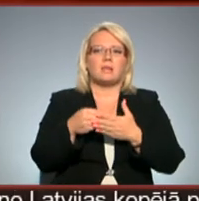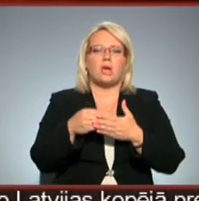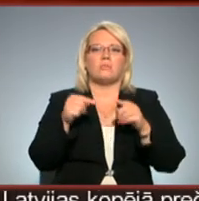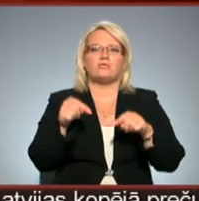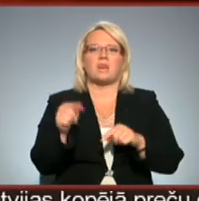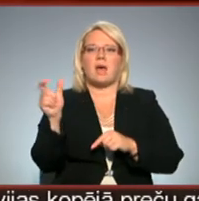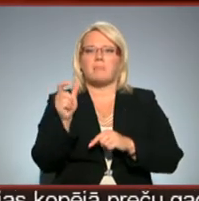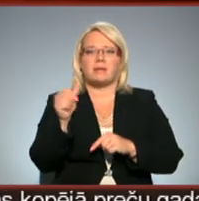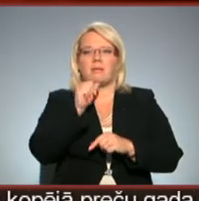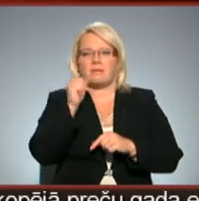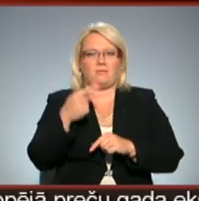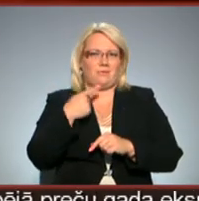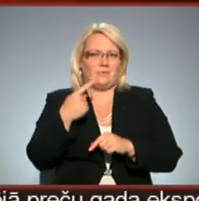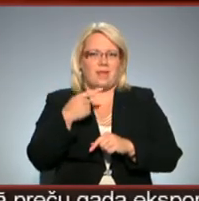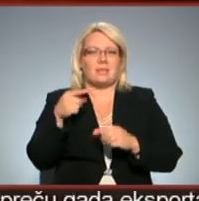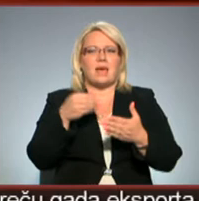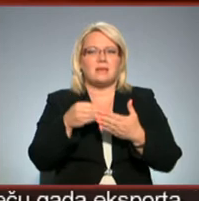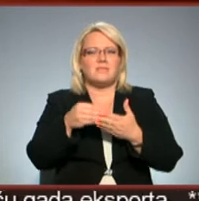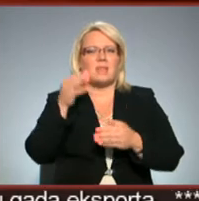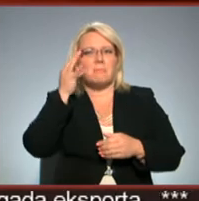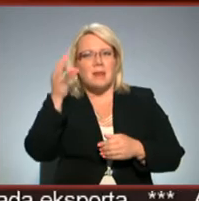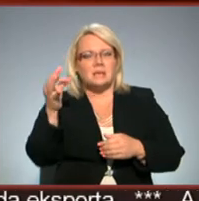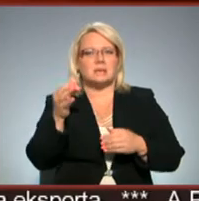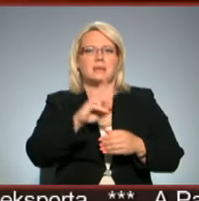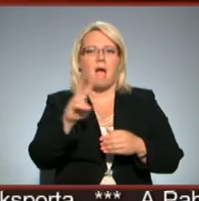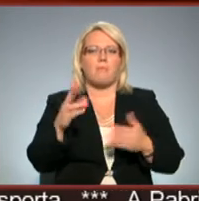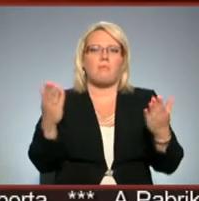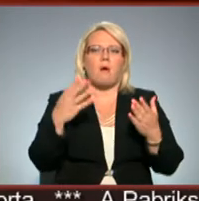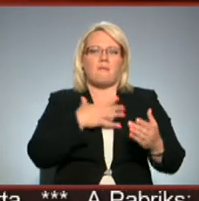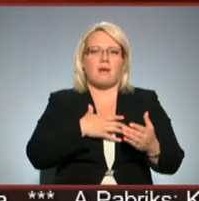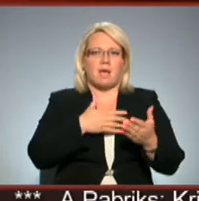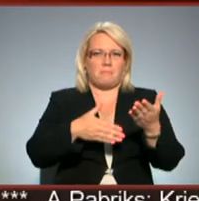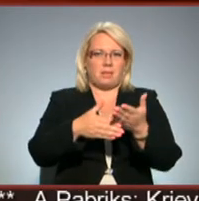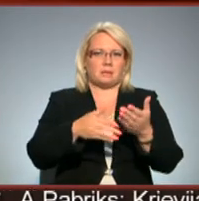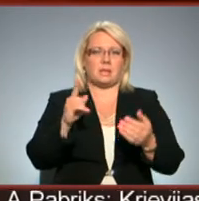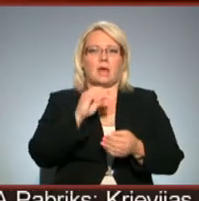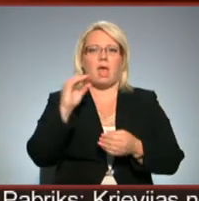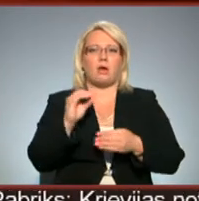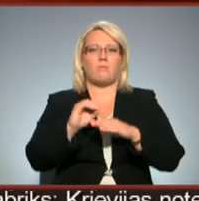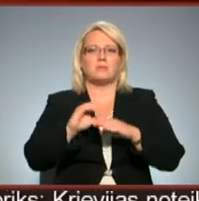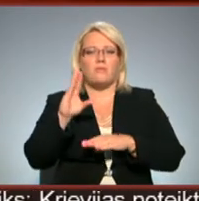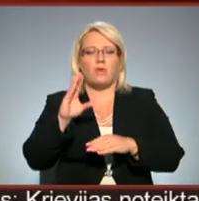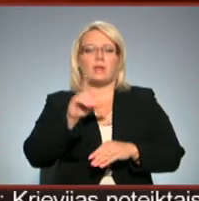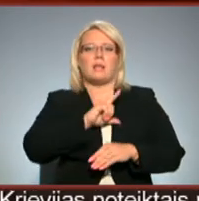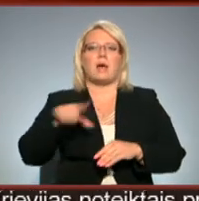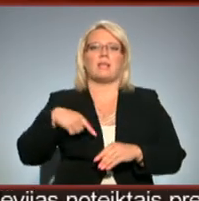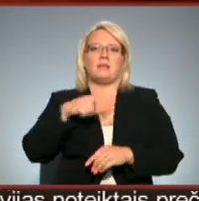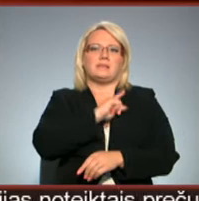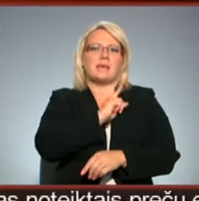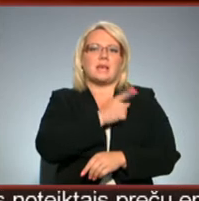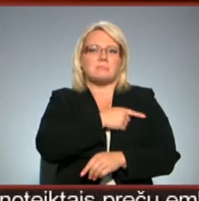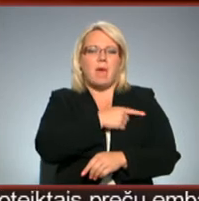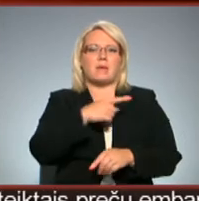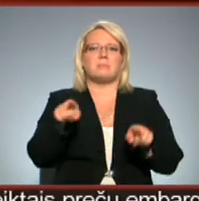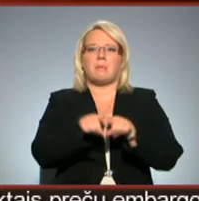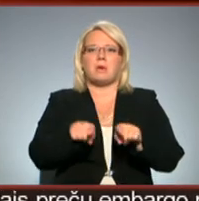šajā brīdī nevar. Tur jāizvērtē precīzi, kam ko vajag palīdzēt. Ir Eiropas fondi, ir zināms Latvijas iespējas, protams, ar